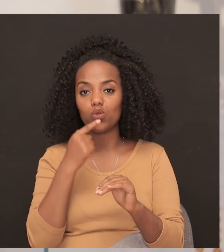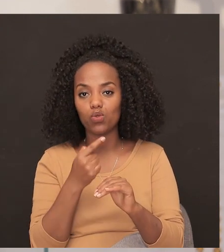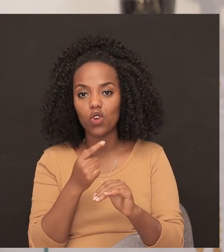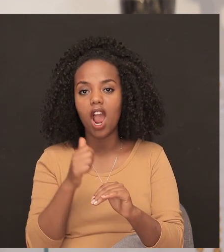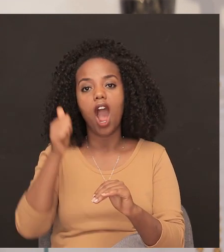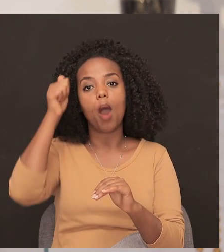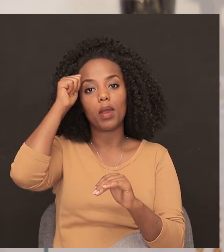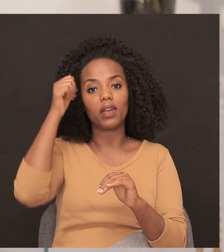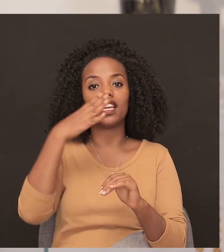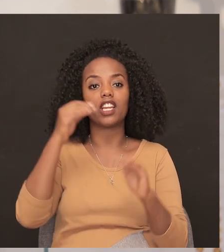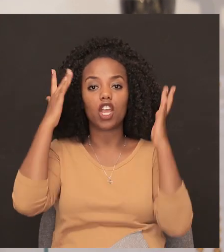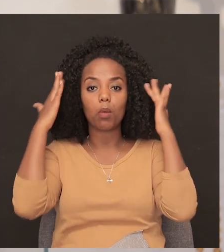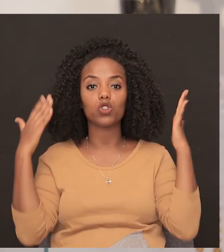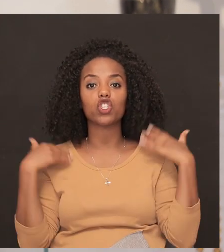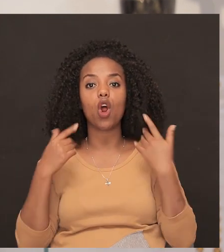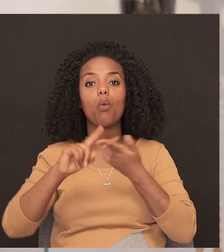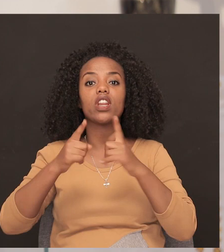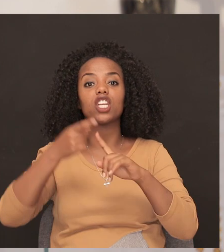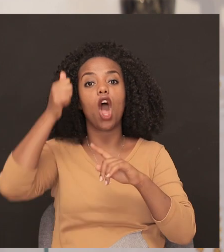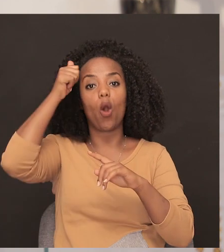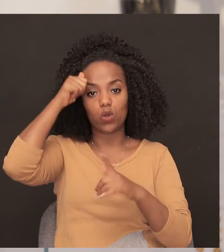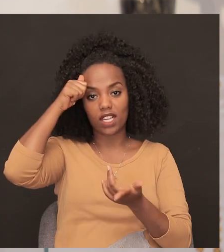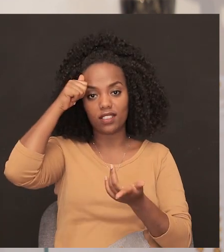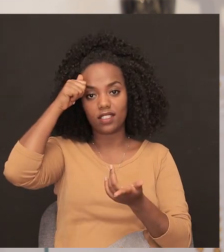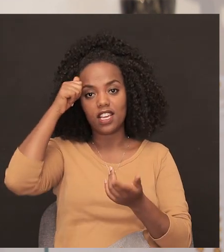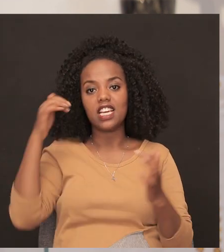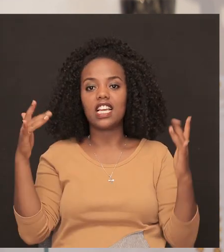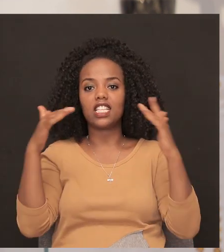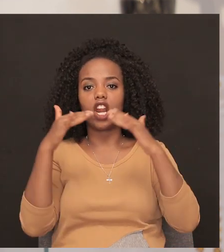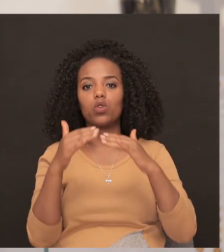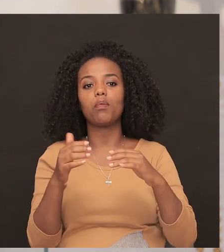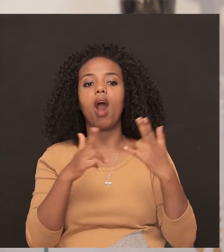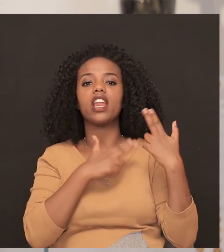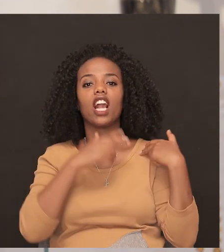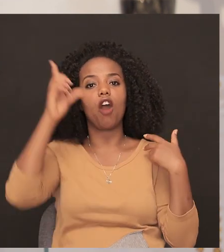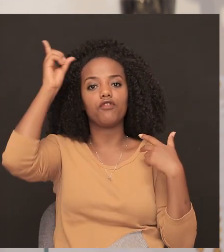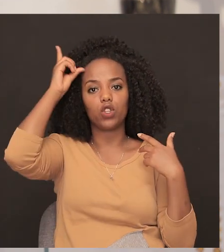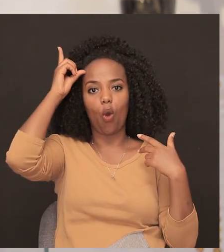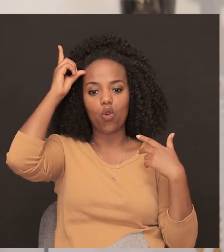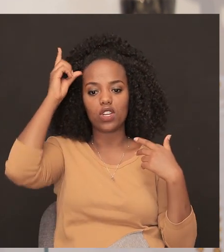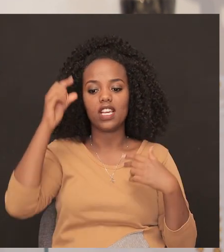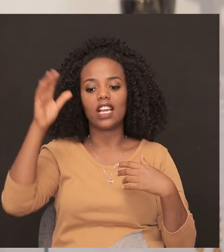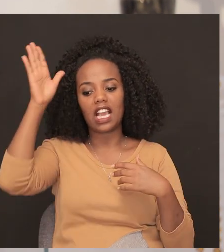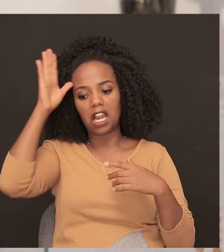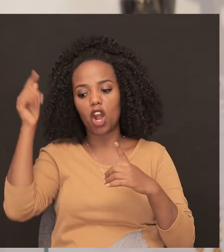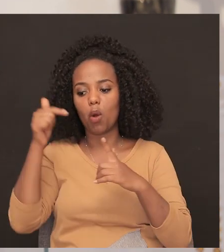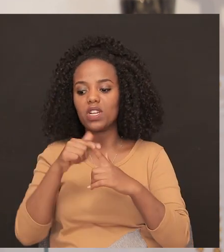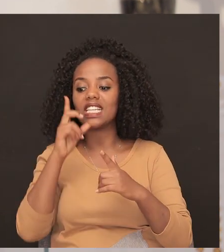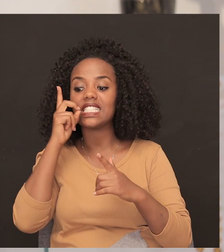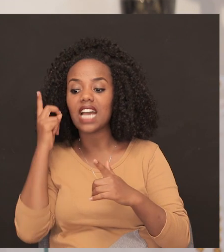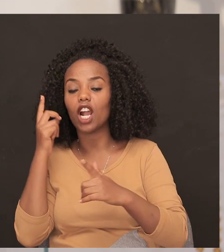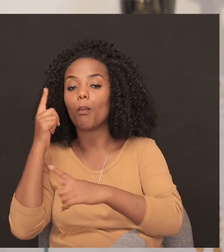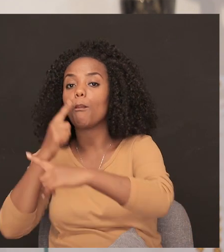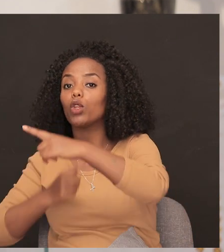አሉ፣ አቤሜሌክና የሙሽራው ወዳጅ አኮዘት የሰራዊቱም አለቃ ፊልቆል ከጌራራ ወደ እርሱ ሄዱ፣